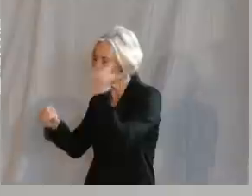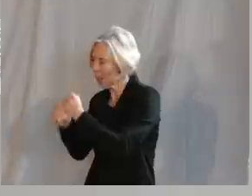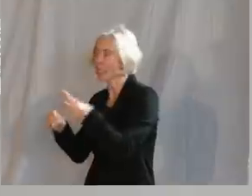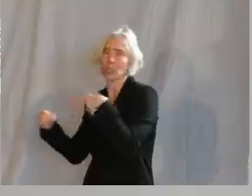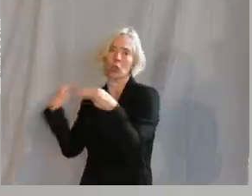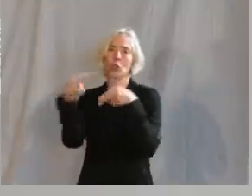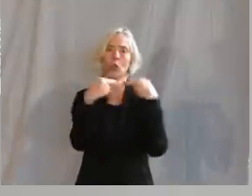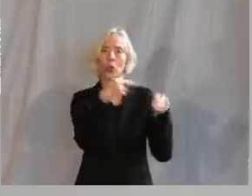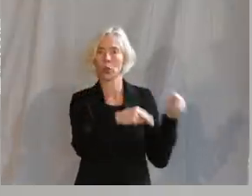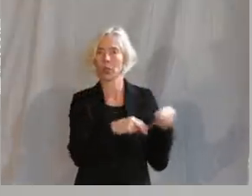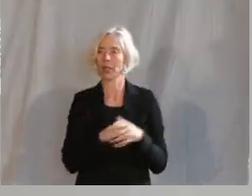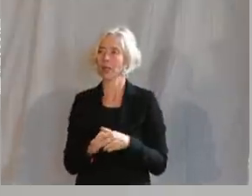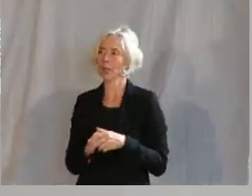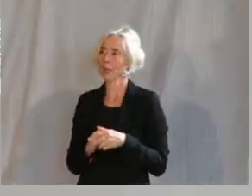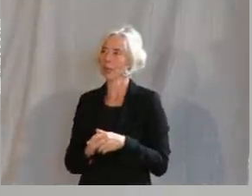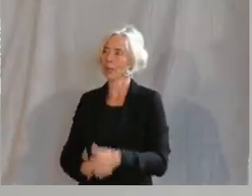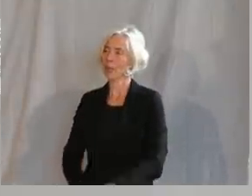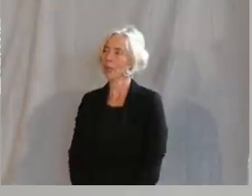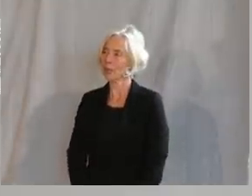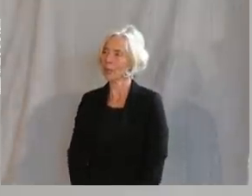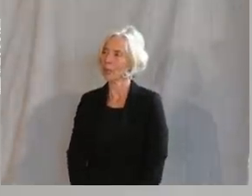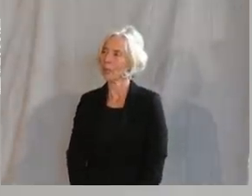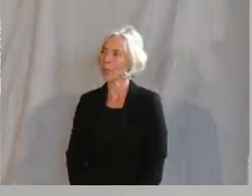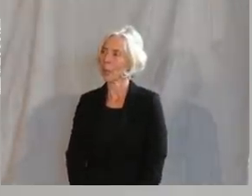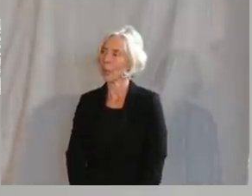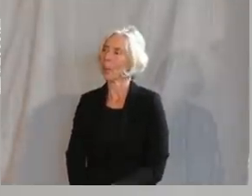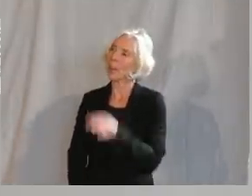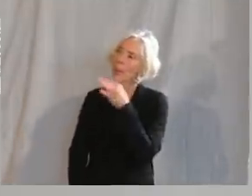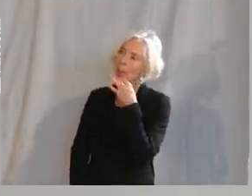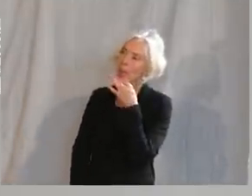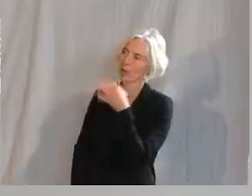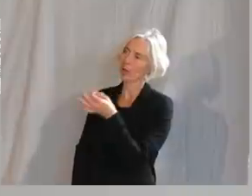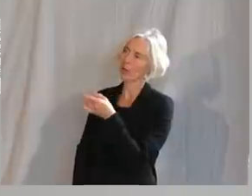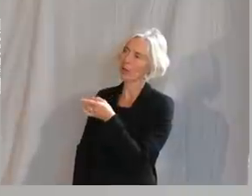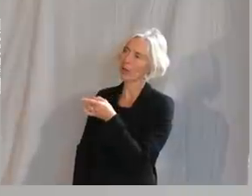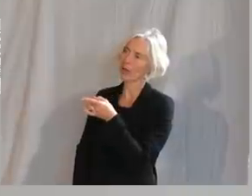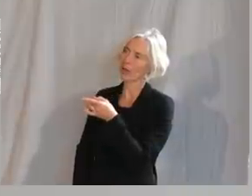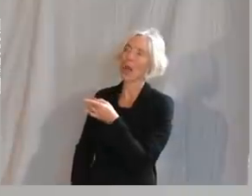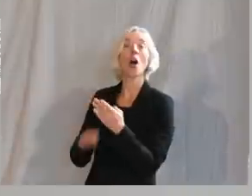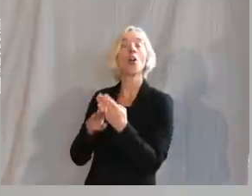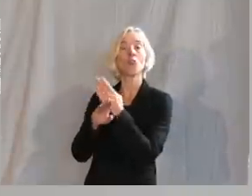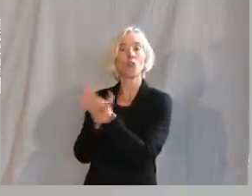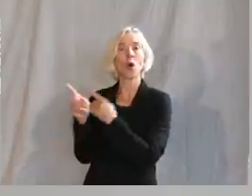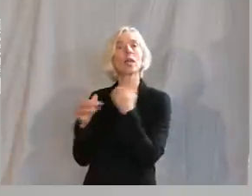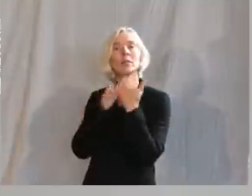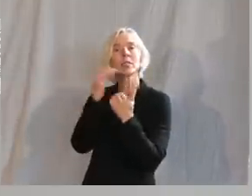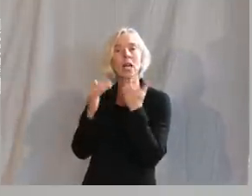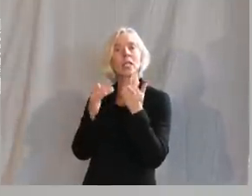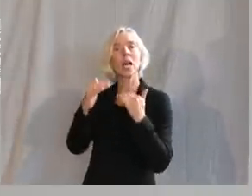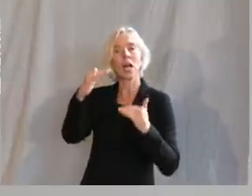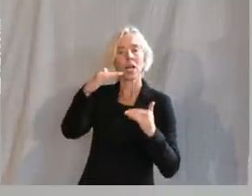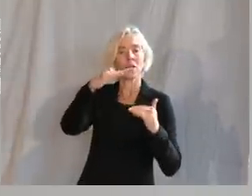die jetzt ab 35, ab dem Schwellenwert von 35 geltenden Einschränkungen, die werden